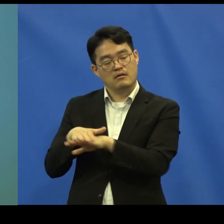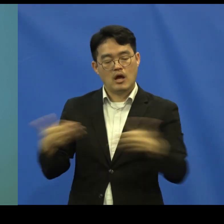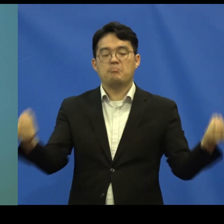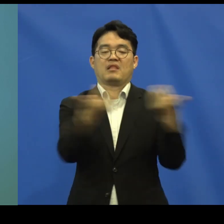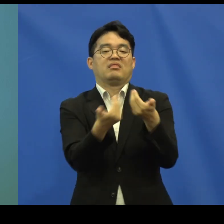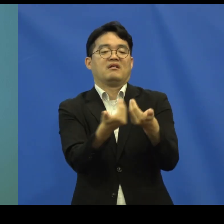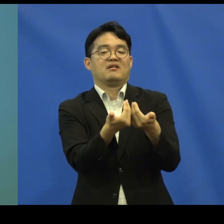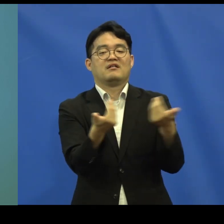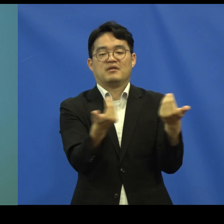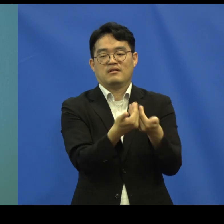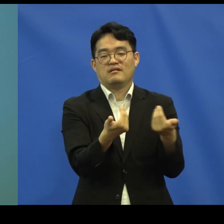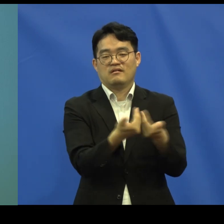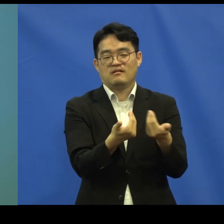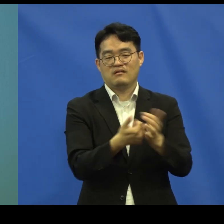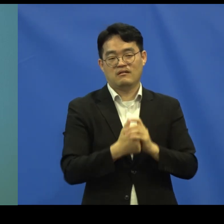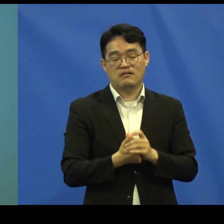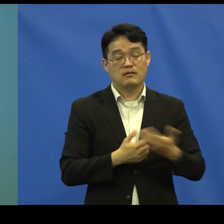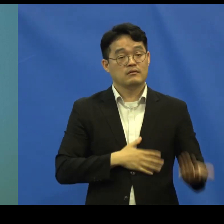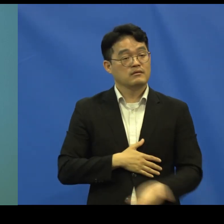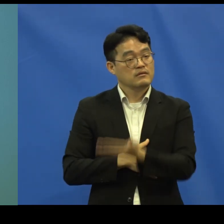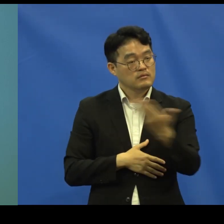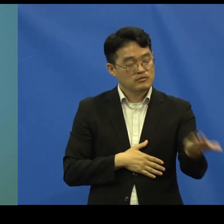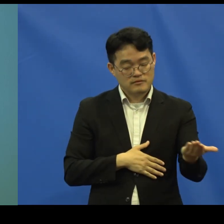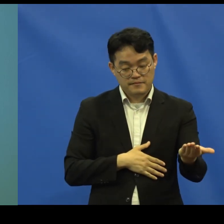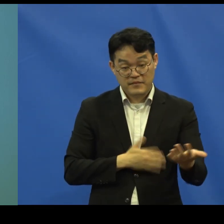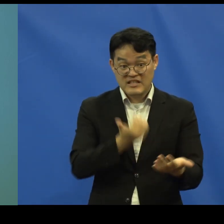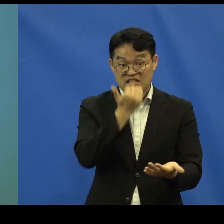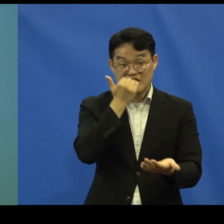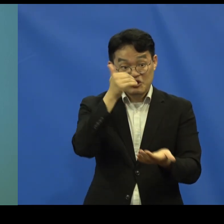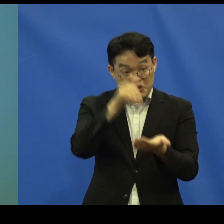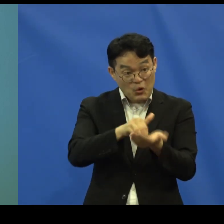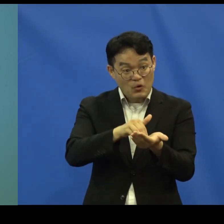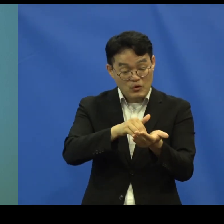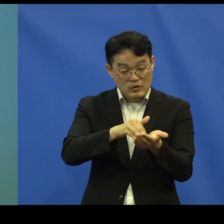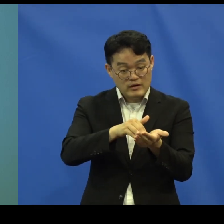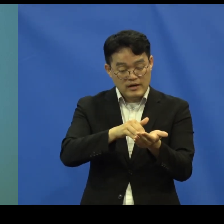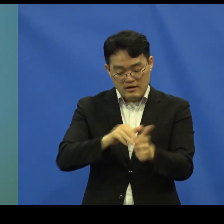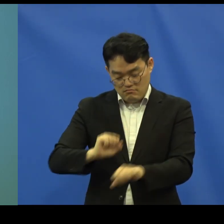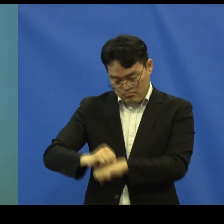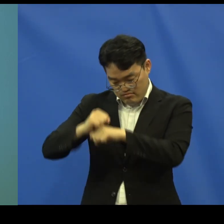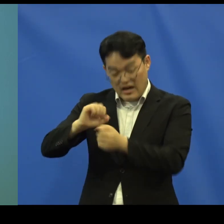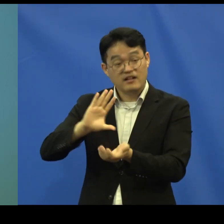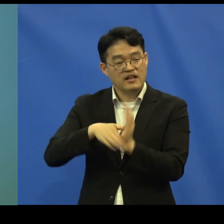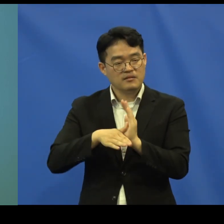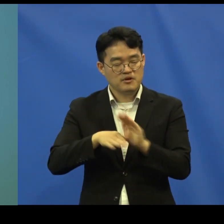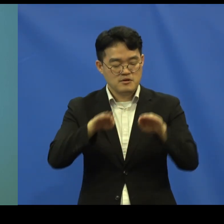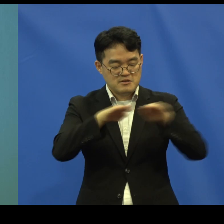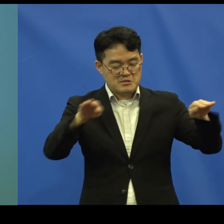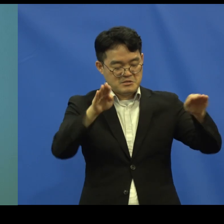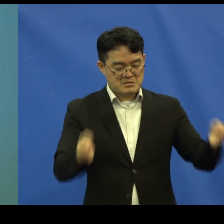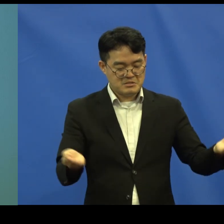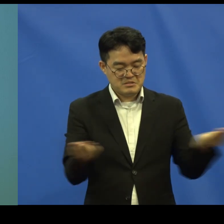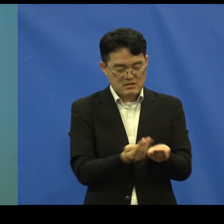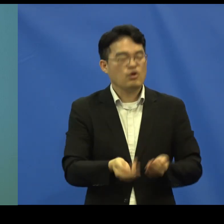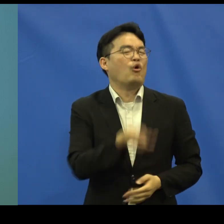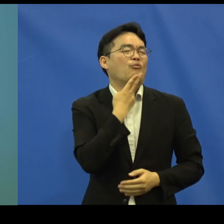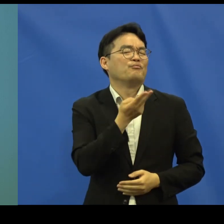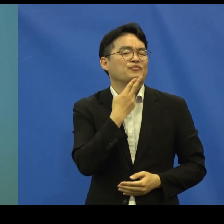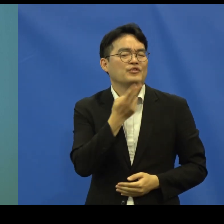드리는 것은 그냥 자연석 그대로를 쌓아서 예배를 드립니다. 그런데 바벨탑